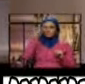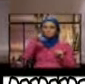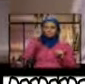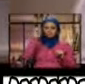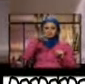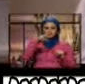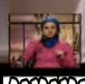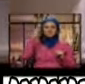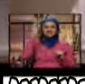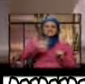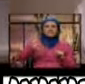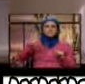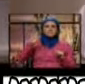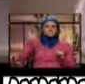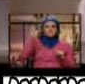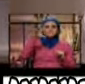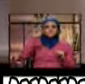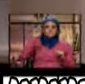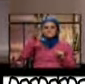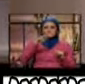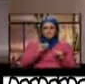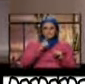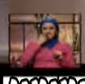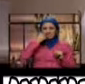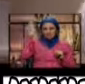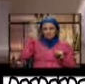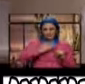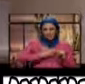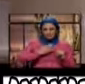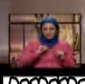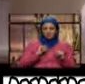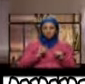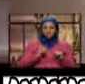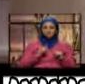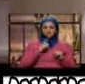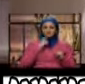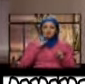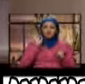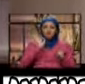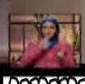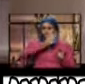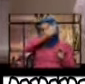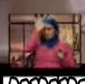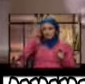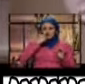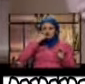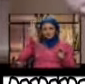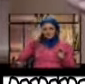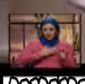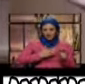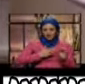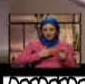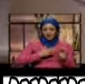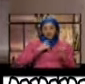بالله. فما من امه، ما من نبي مقرب ولا ملك الا ملك وكر ولا نبي مقرب الا وجث